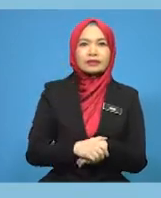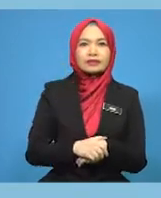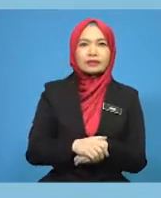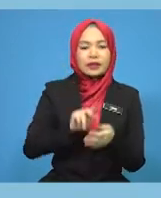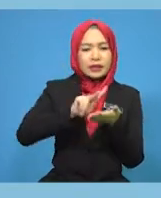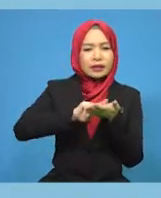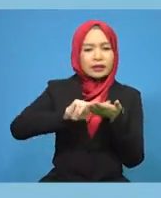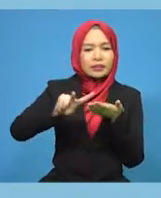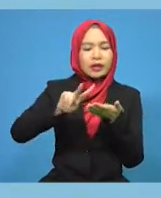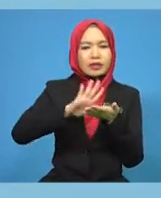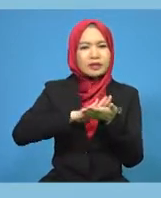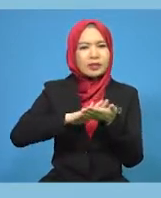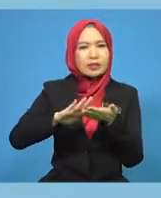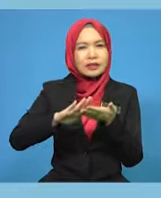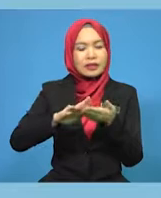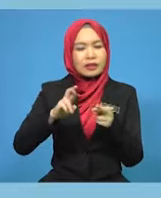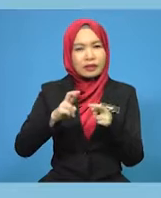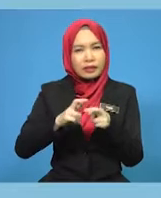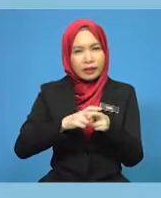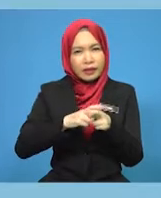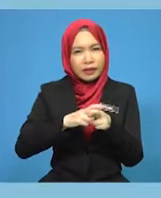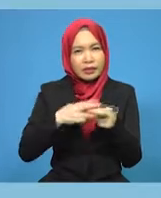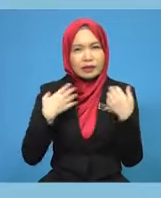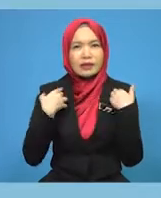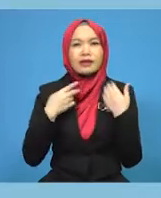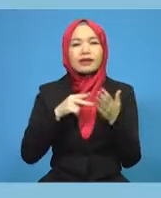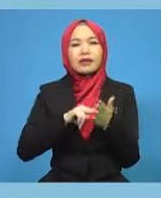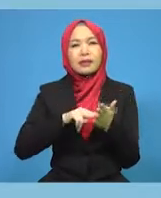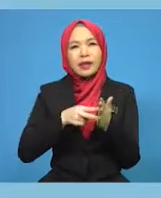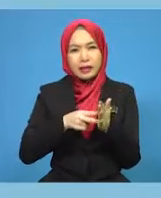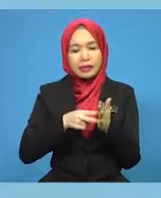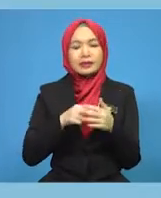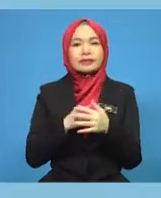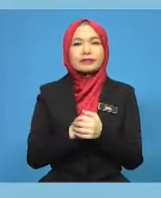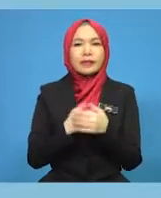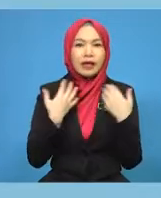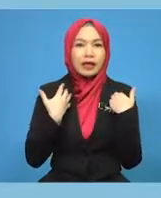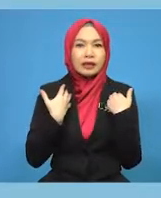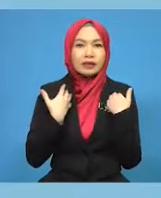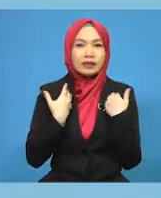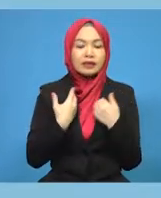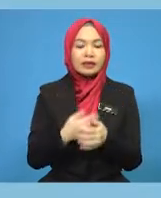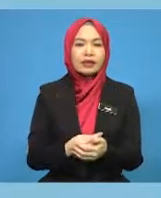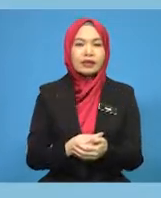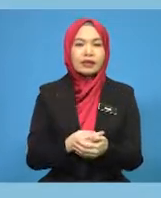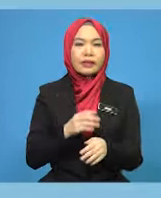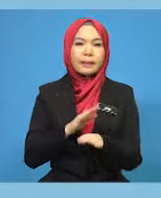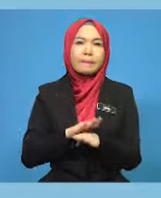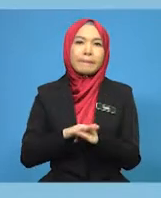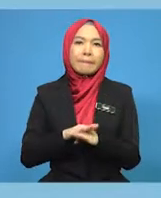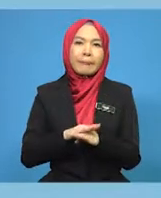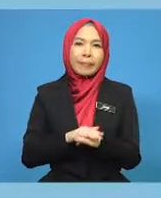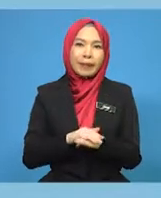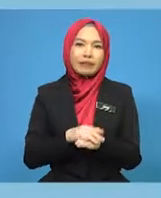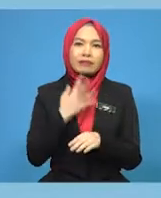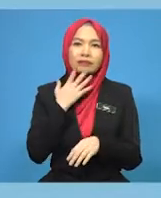berharga dan mempunyai makna. Klasik terbahagi kepada beberapa warna. Warna klasik ialah warna gelap